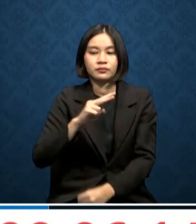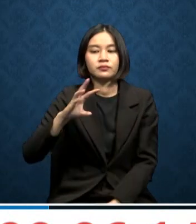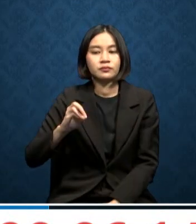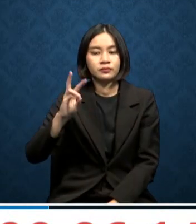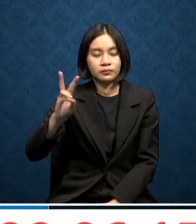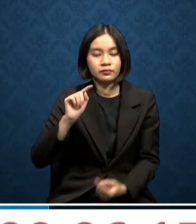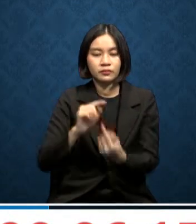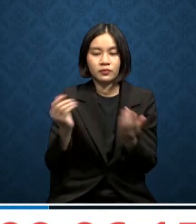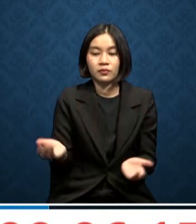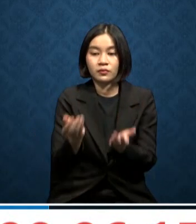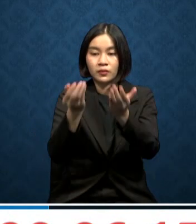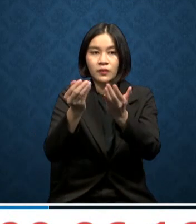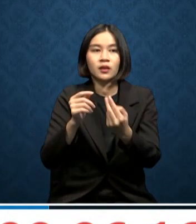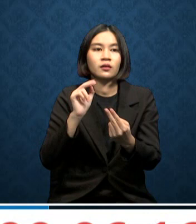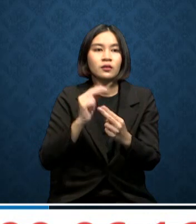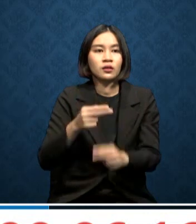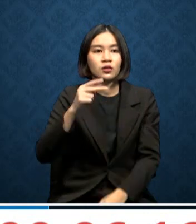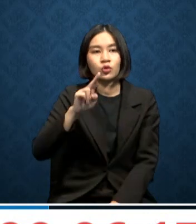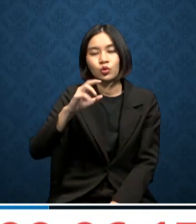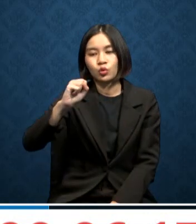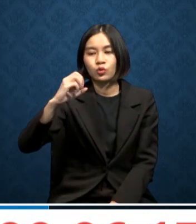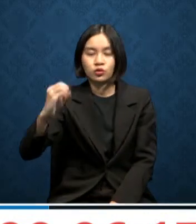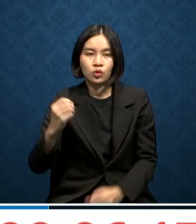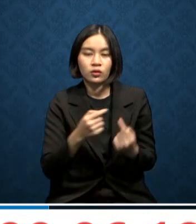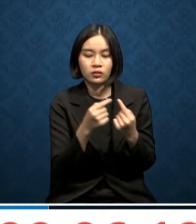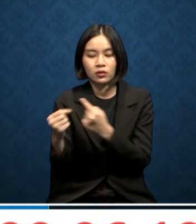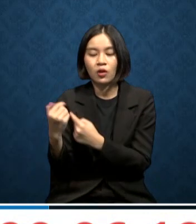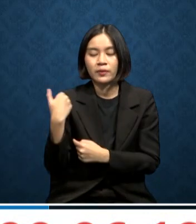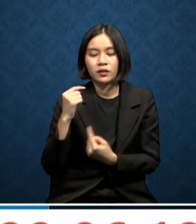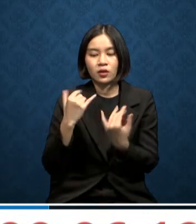ให้แอศกุมถ